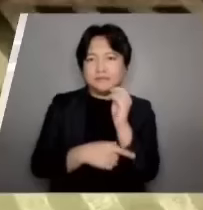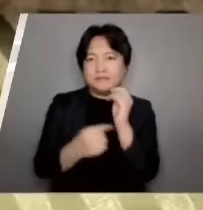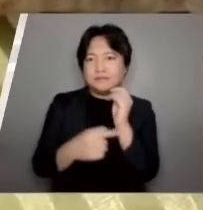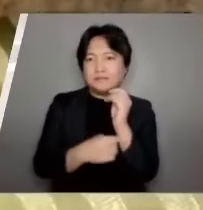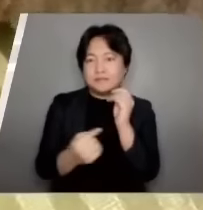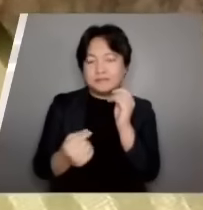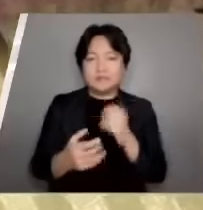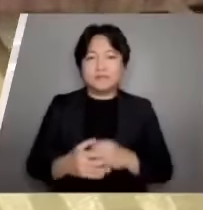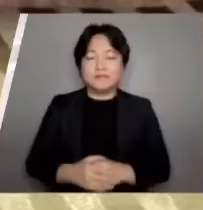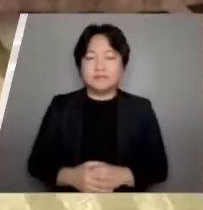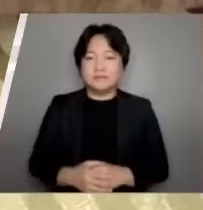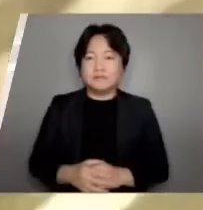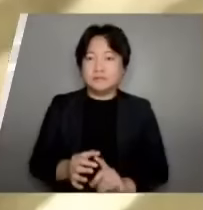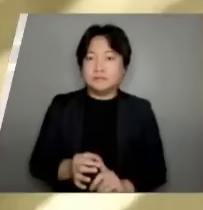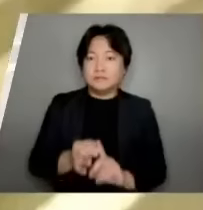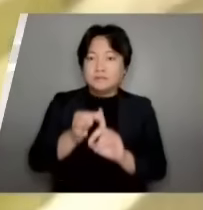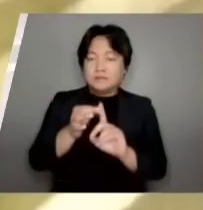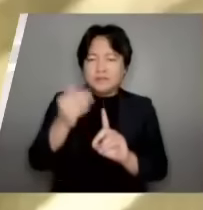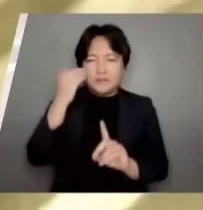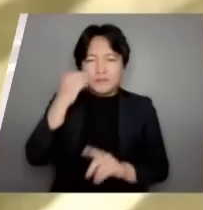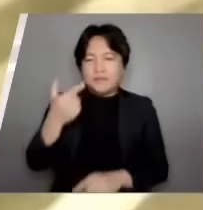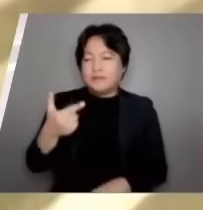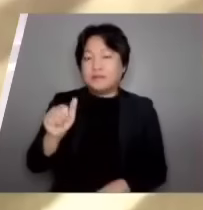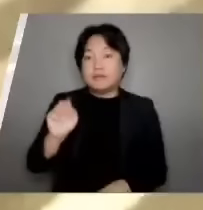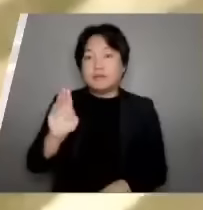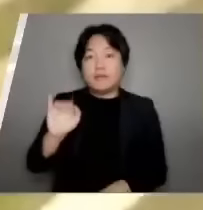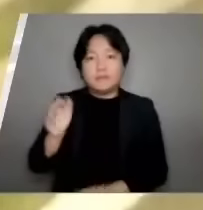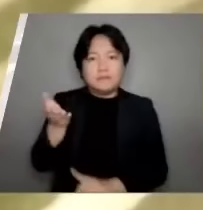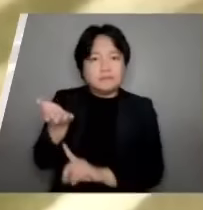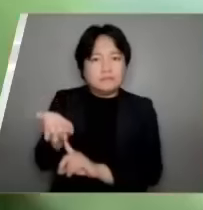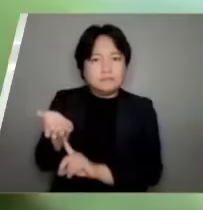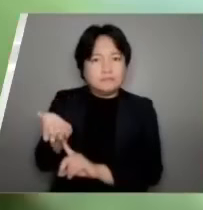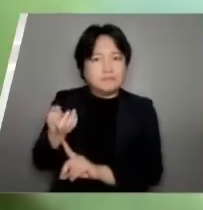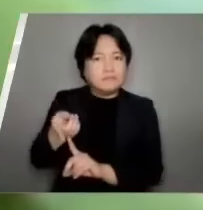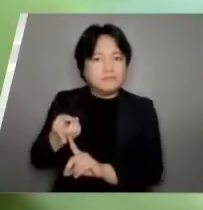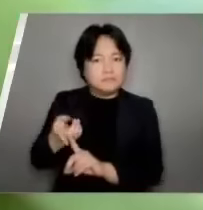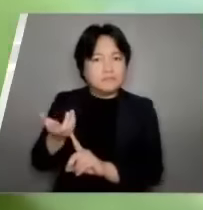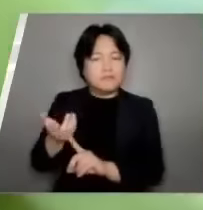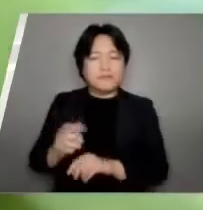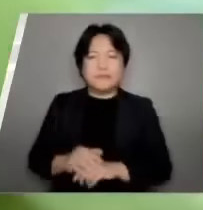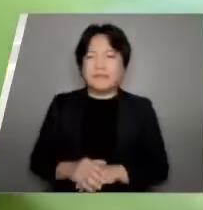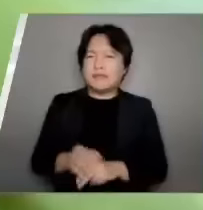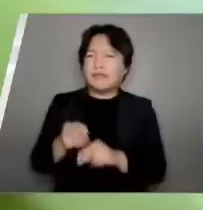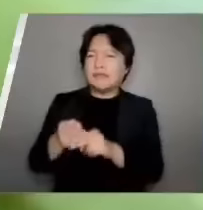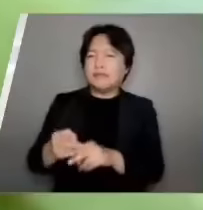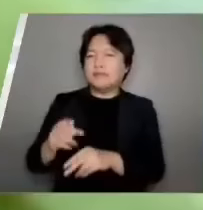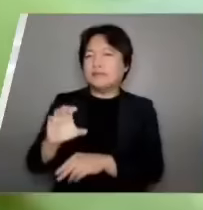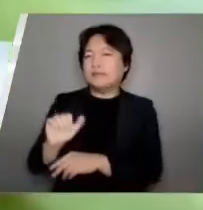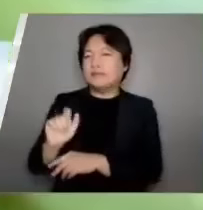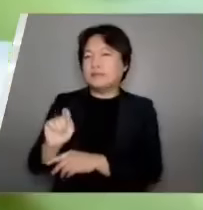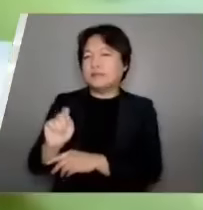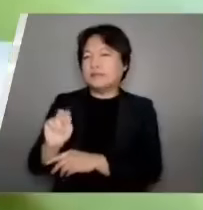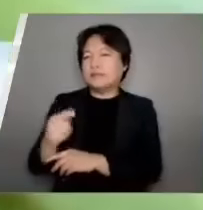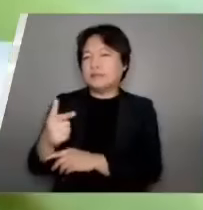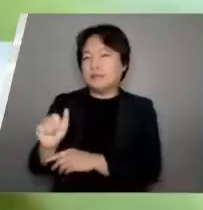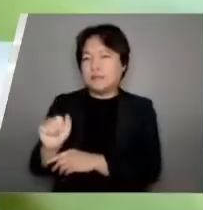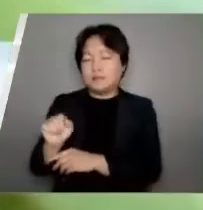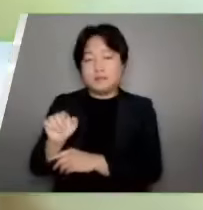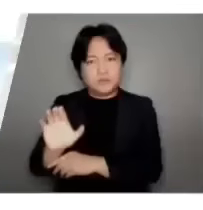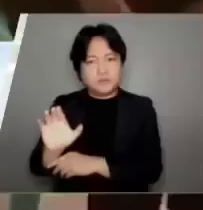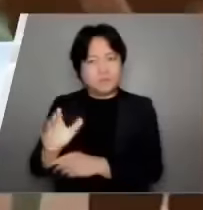laing, ang gabi leaves o ang tinatawag na katnga. Yan lang naman ang isa sa mga pride ng Bayan ng Bula